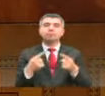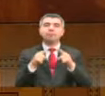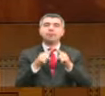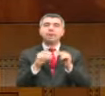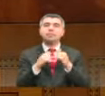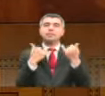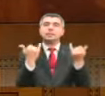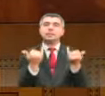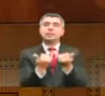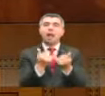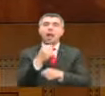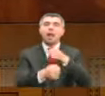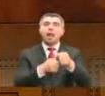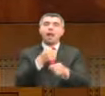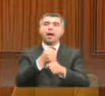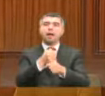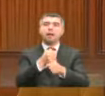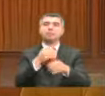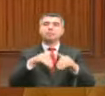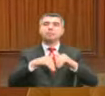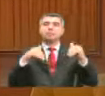الثامن بمقر البرلمان،